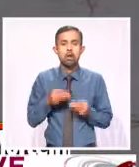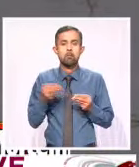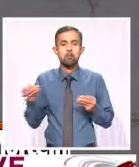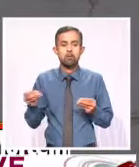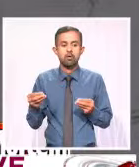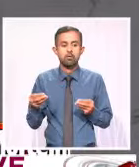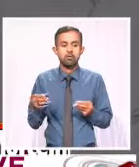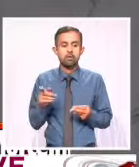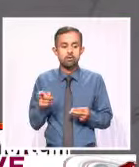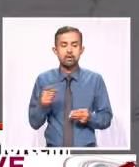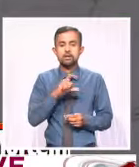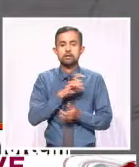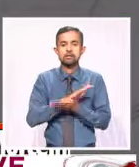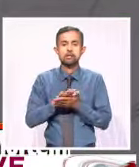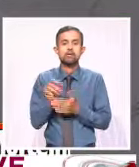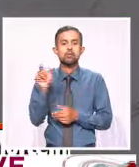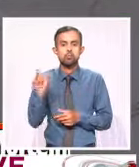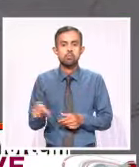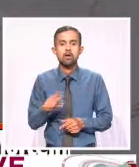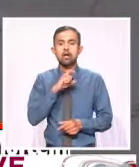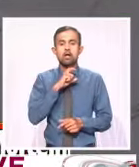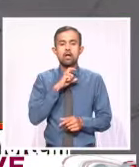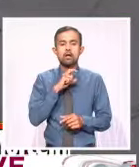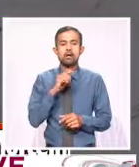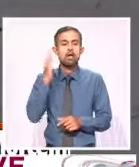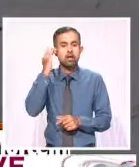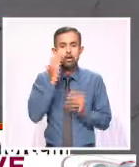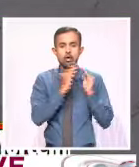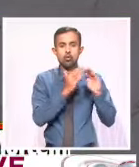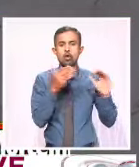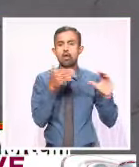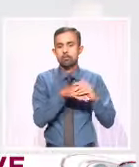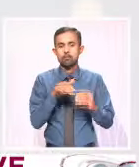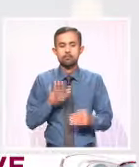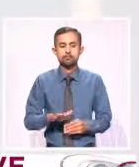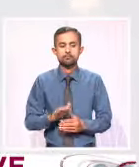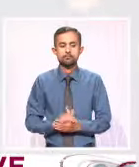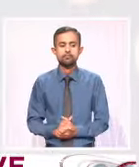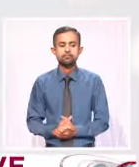ප්‍රවෘත්ති විකාශය වෙනුවෙන් චංචල සමරකෝන් කෑගල්ල බාලිකා විද්‍යාලයේ සිට.